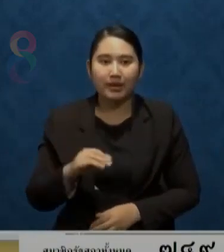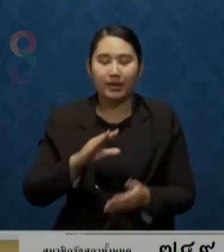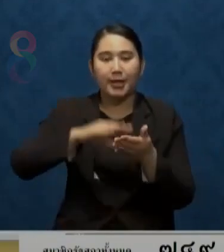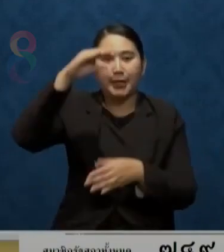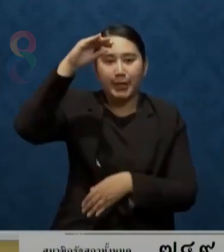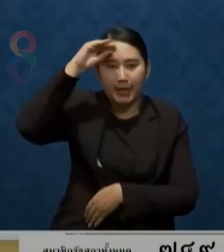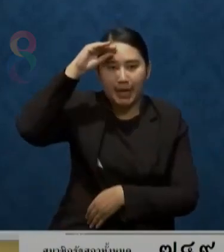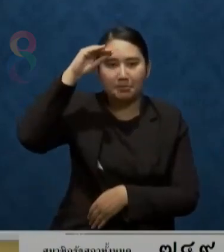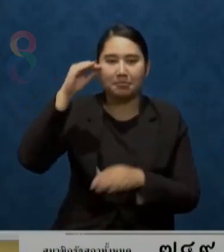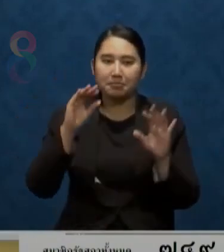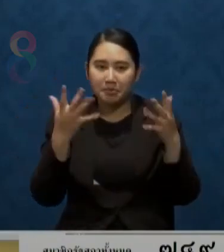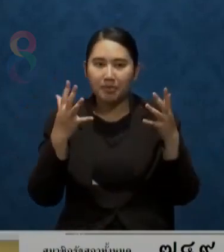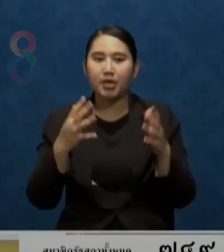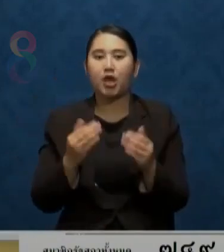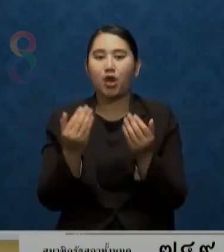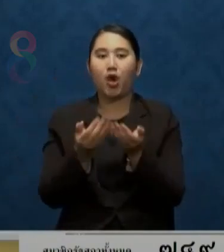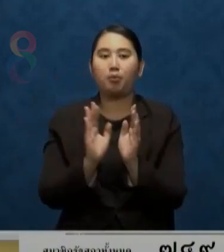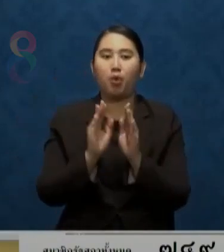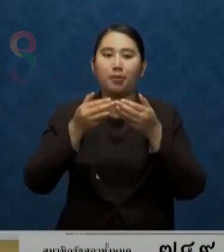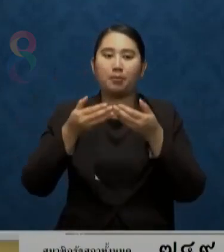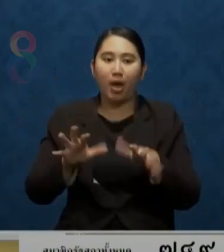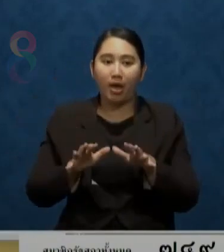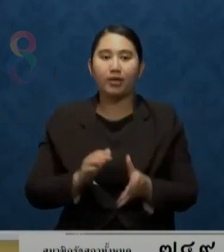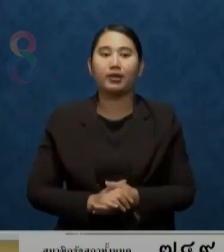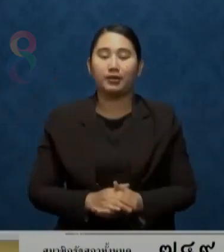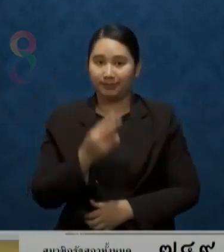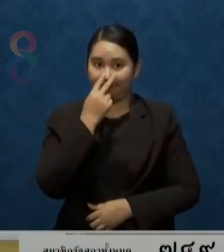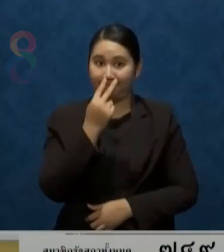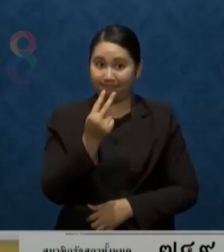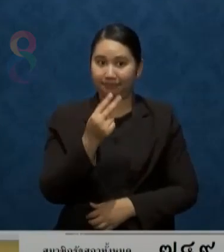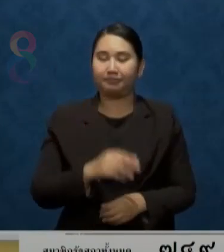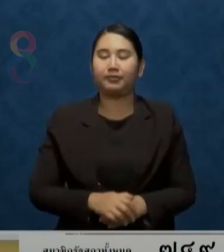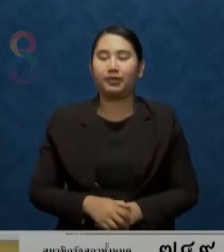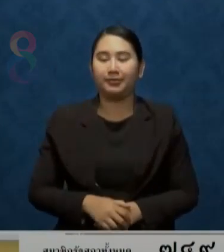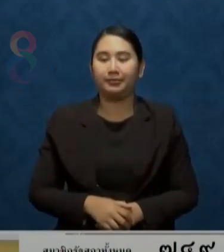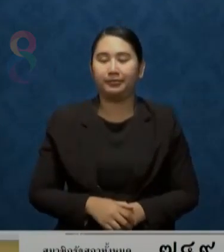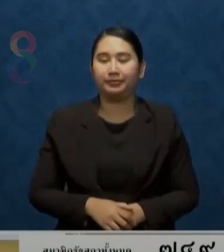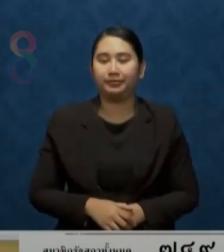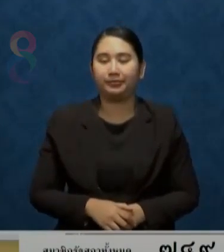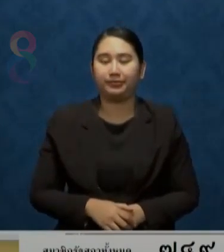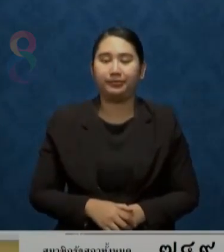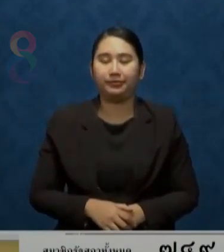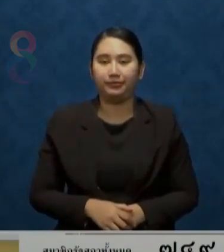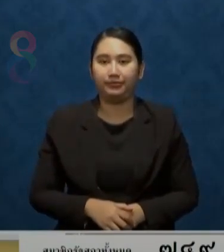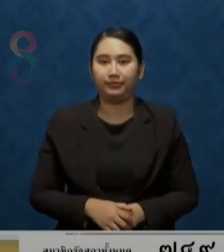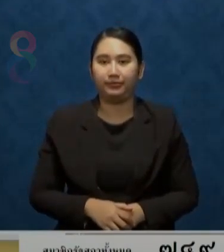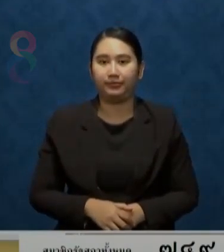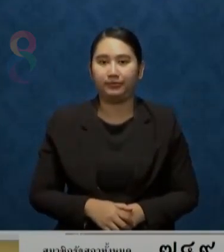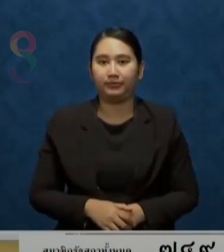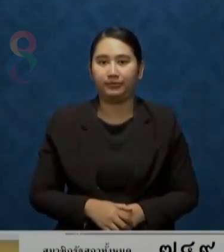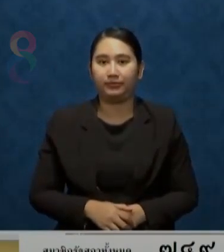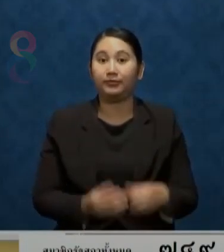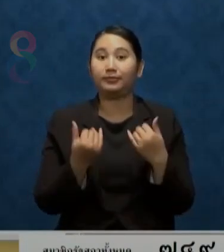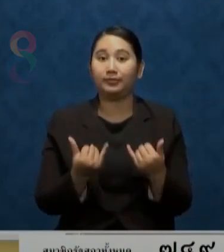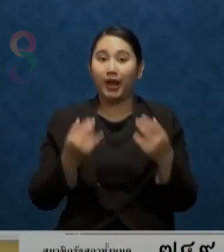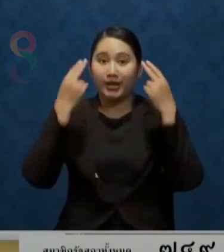เรียนครอบครัวแตกแยกอย่างที่เป็นอยู่และเห็นอยู่ในปัจจุบันเพราะนั้นถ้